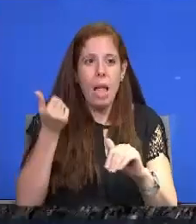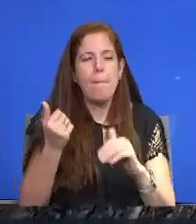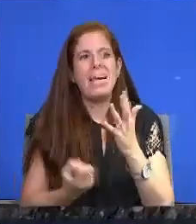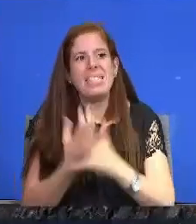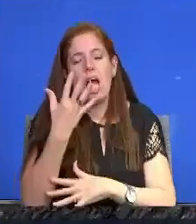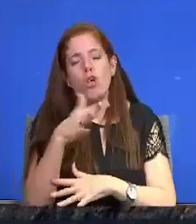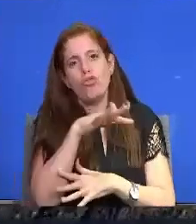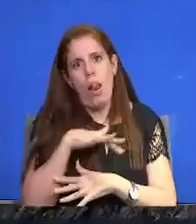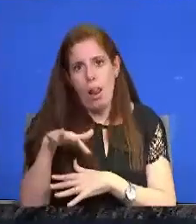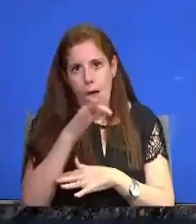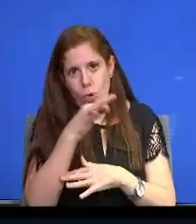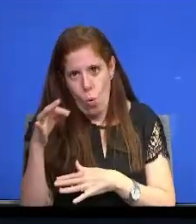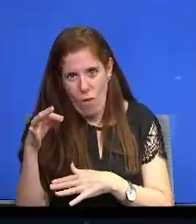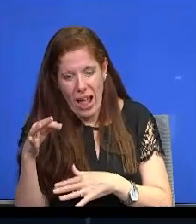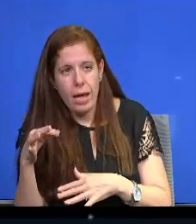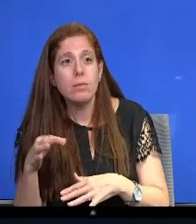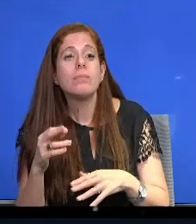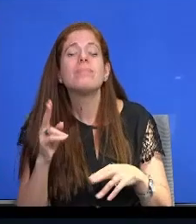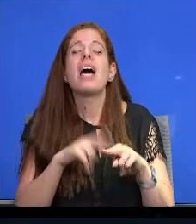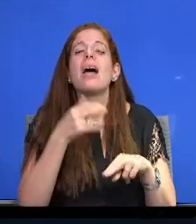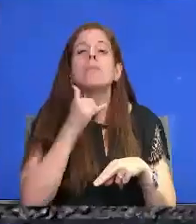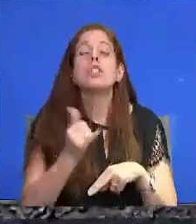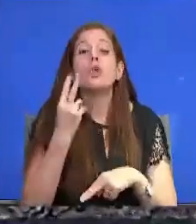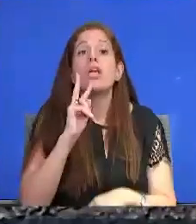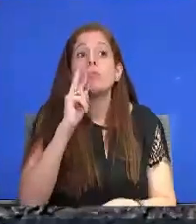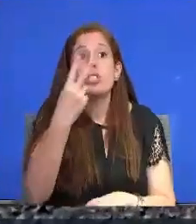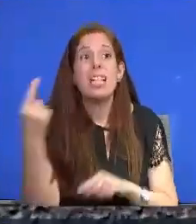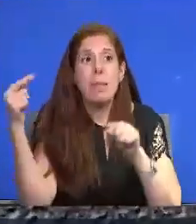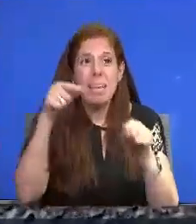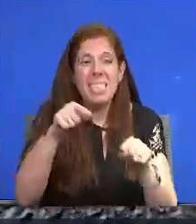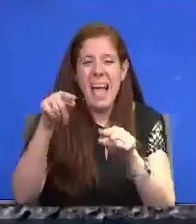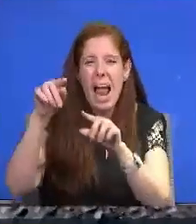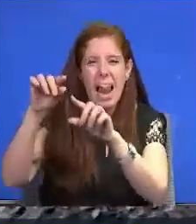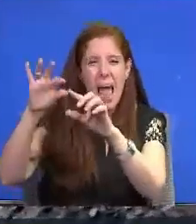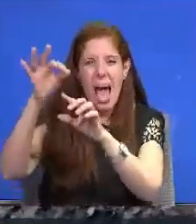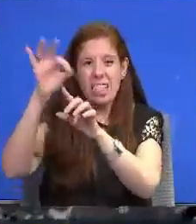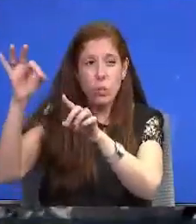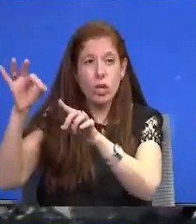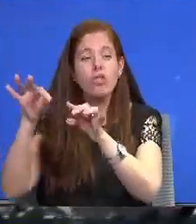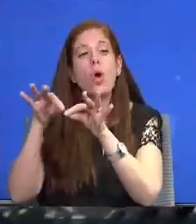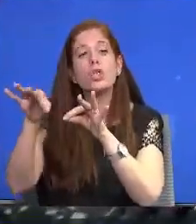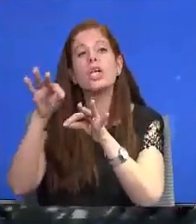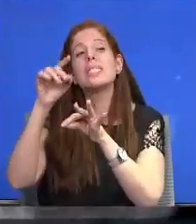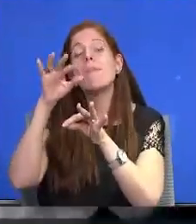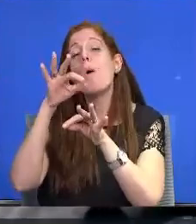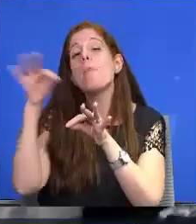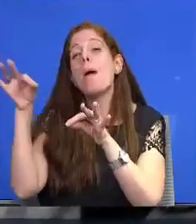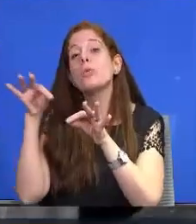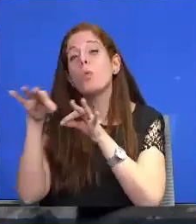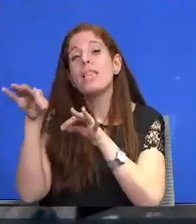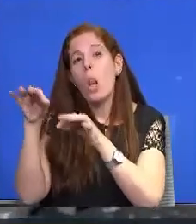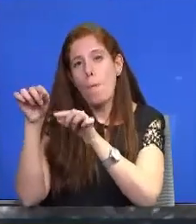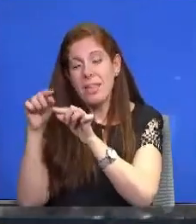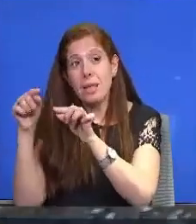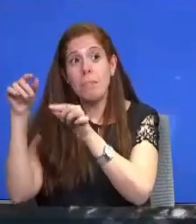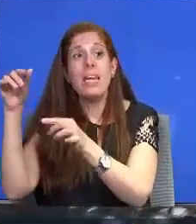formation. לאחר מסע של יותר משנתיים, הגיע הגשושית לאסטרואיד שקוטרו קצת פחות מ-500 קילומטרים. היא לא נחתה עליו